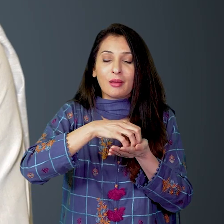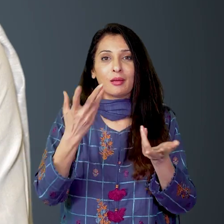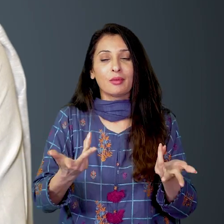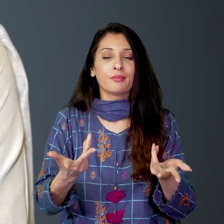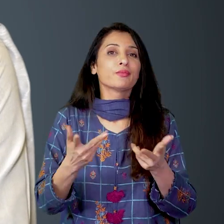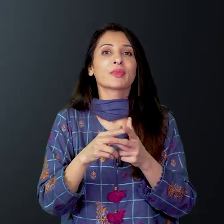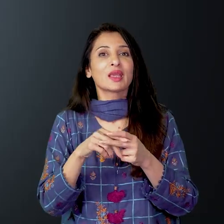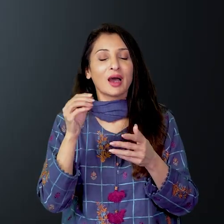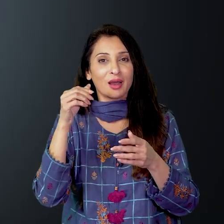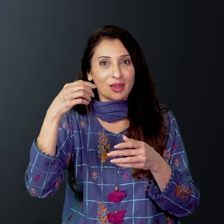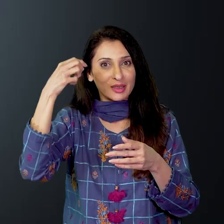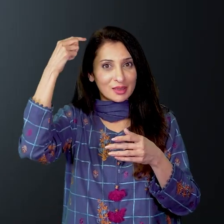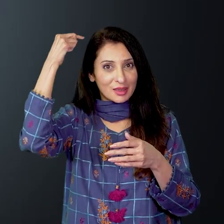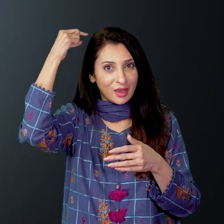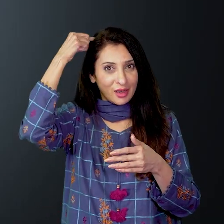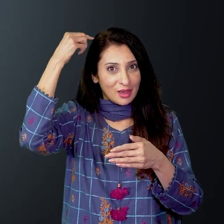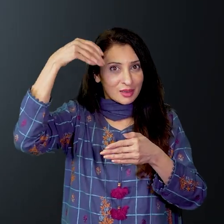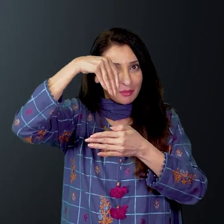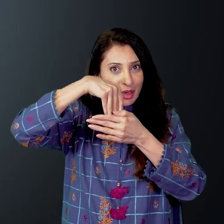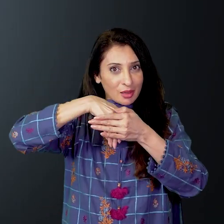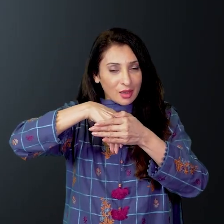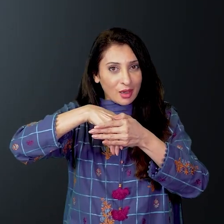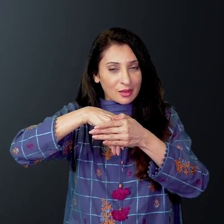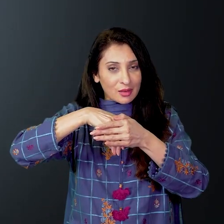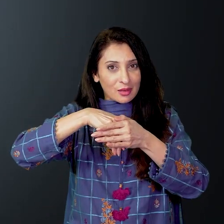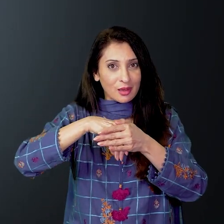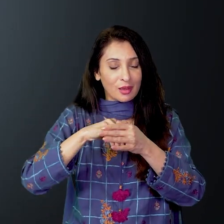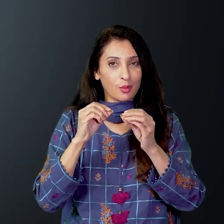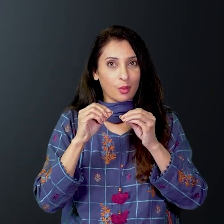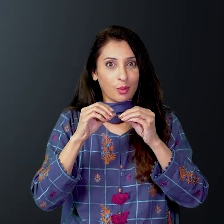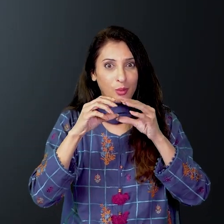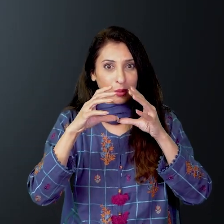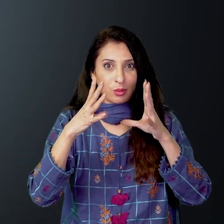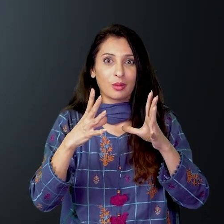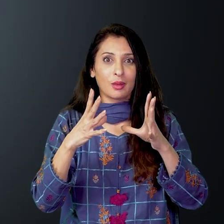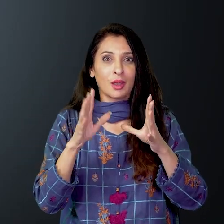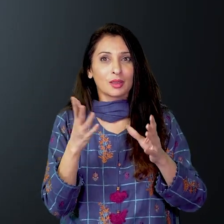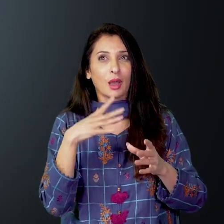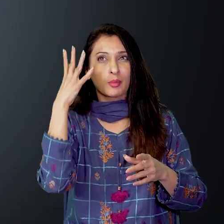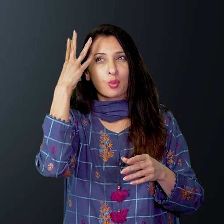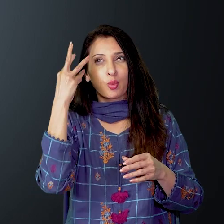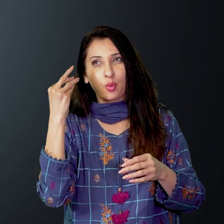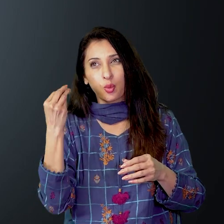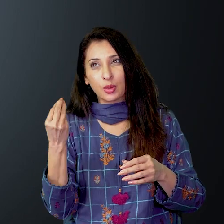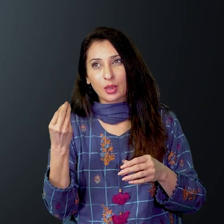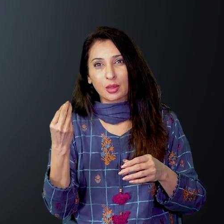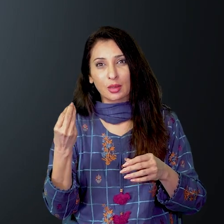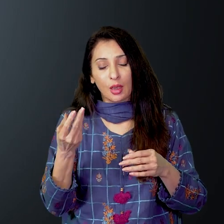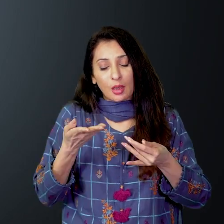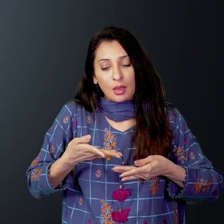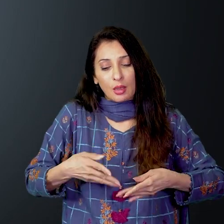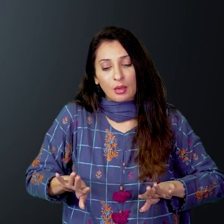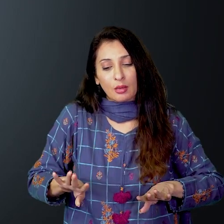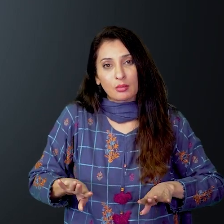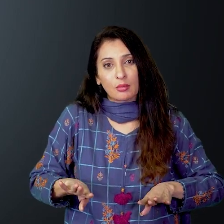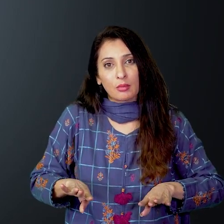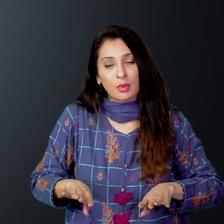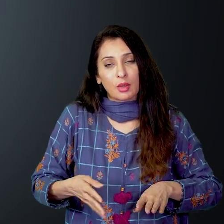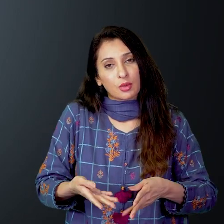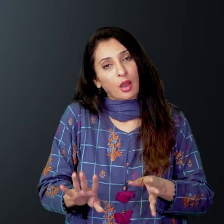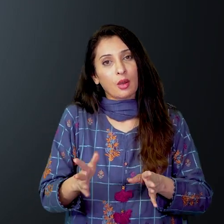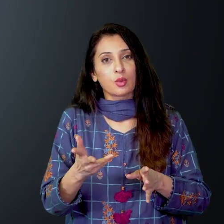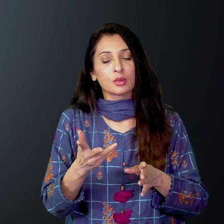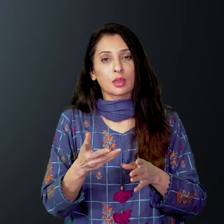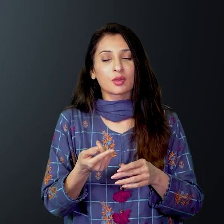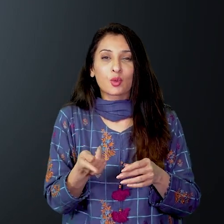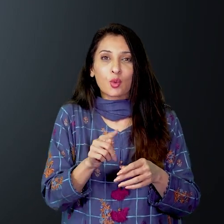थी, जिसके अंदर लोगों को मेमोरी लॉस का सामना करना पड़ता था, जिसके अंदर से लोगों को फालिज का सामना करना होता था। इस किस्म के